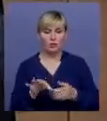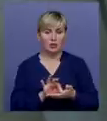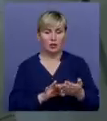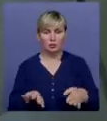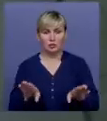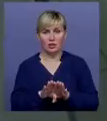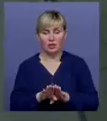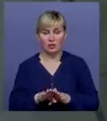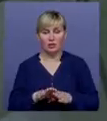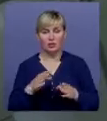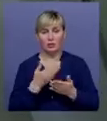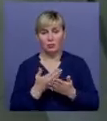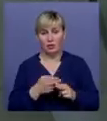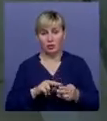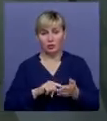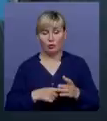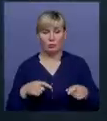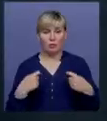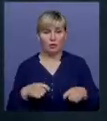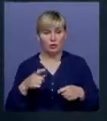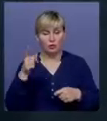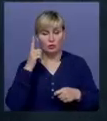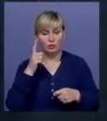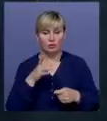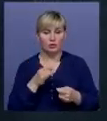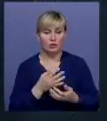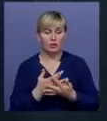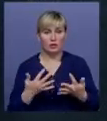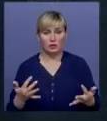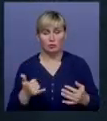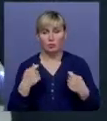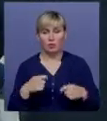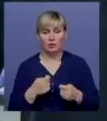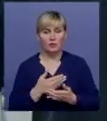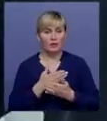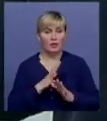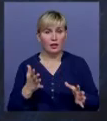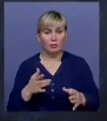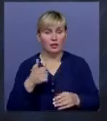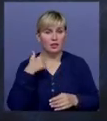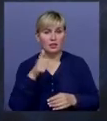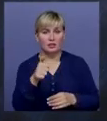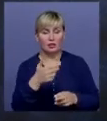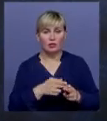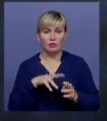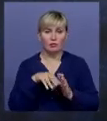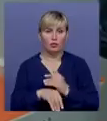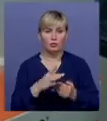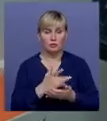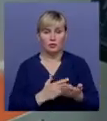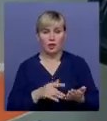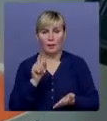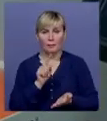прикрыть как например а вот этой точки по продаже сотовых телефонов и аксессуаров у продавцов не оказалось тепловизоров которые входят в список обязательных